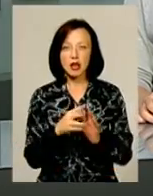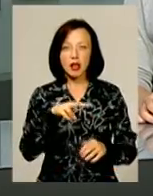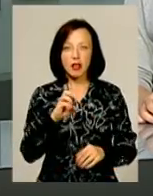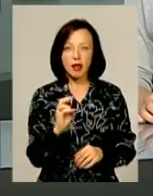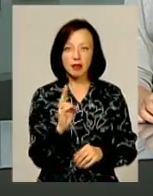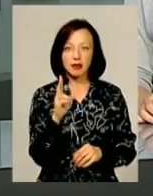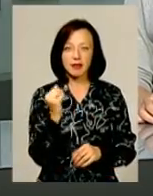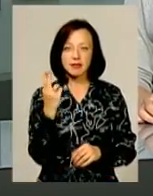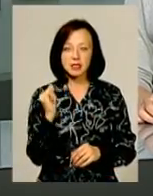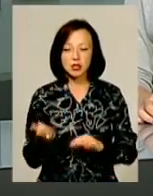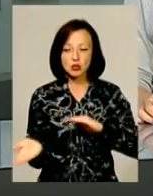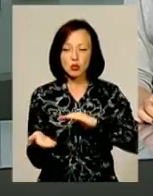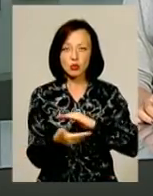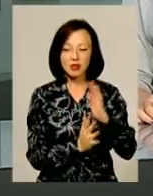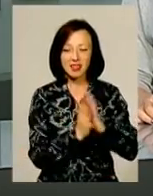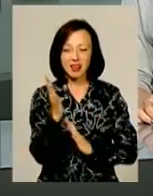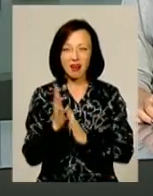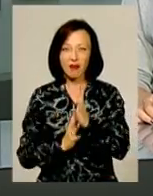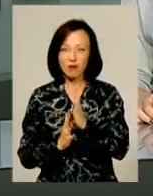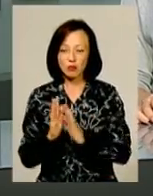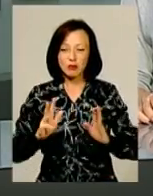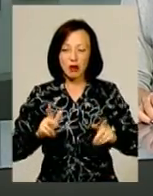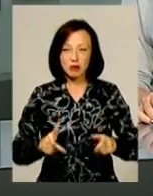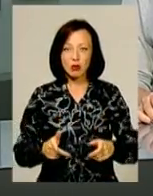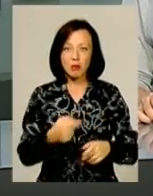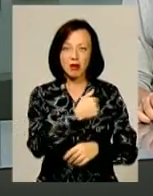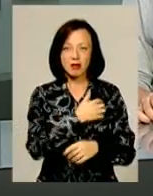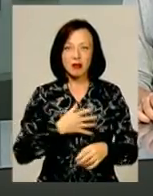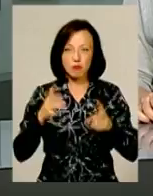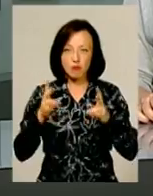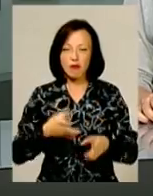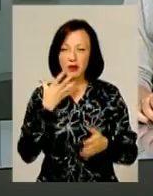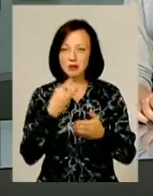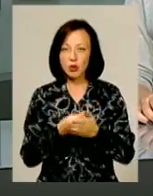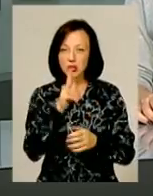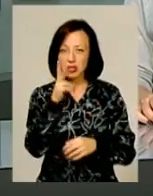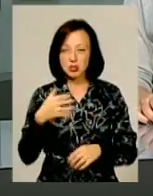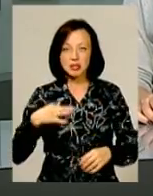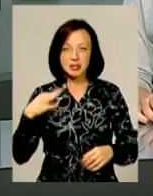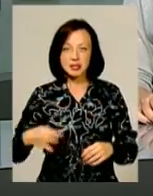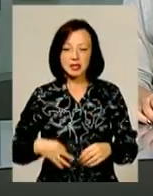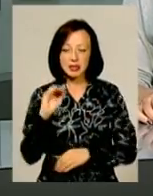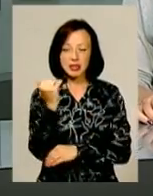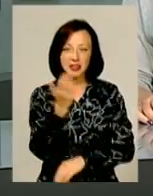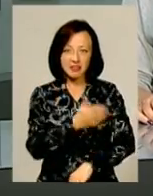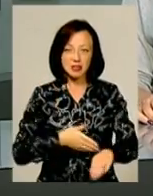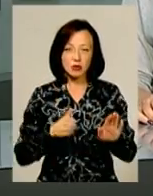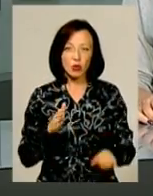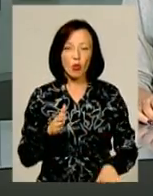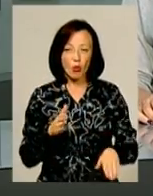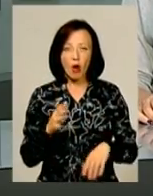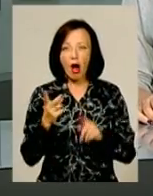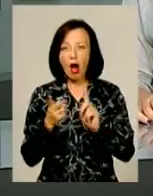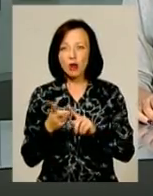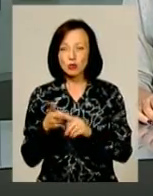Ленківці, скошуючи бур'ян трактором з косаркою, травмував свого 3-річного сина. Дитині відрізало частину однієї ноги,